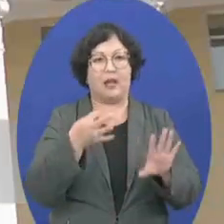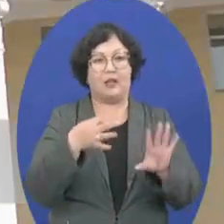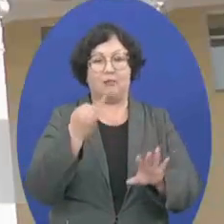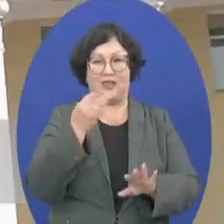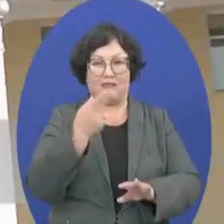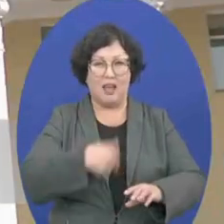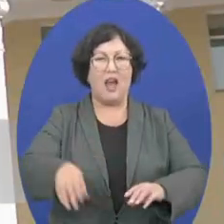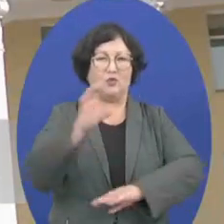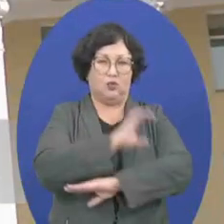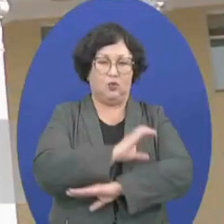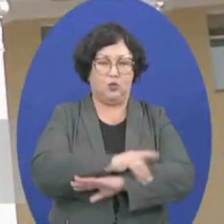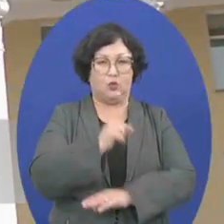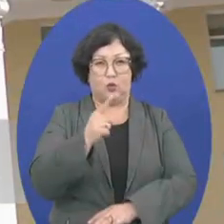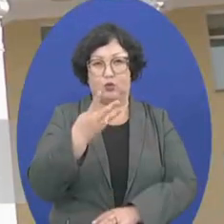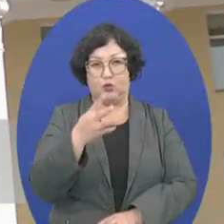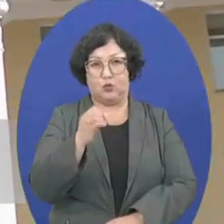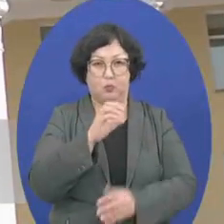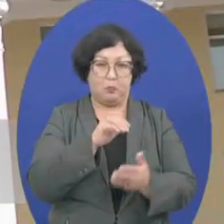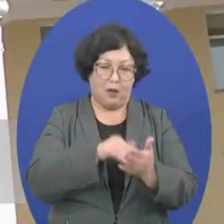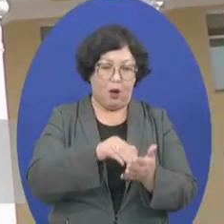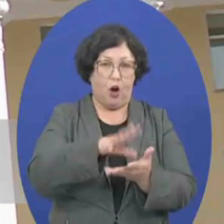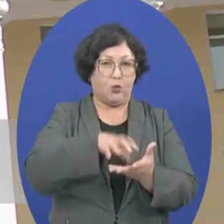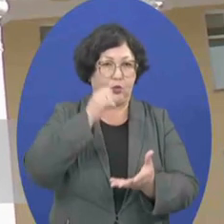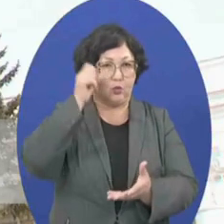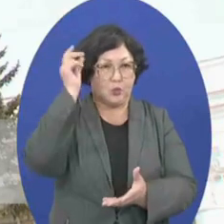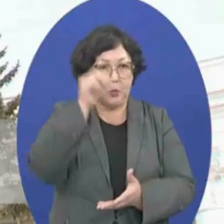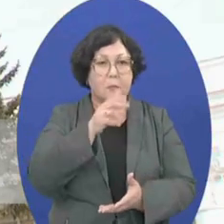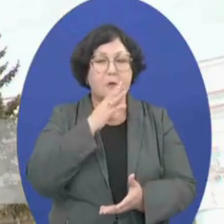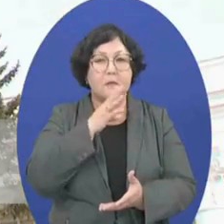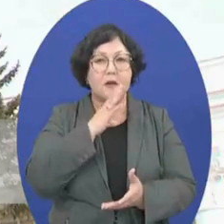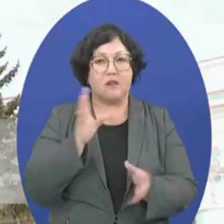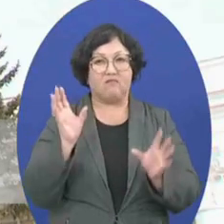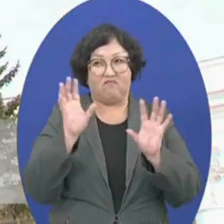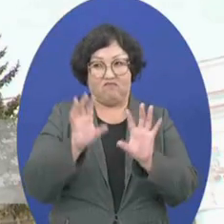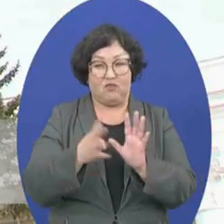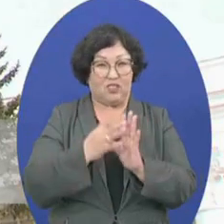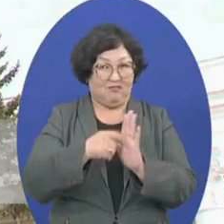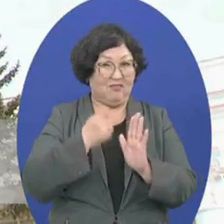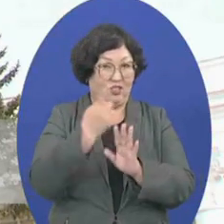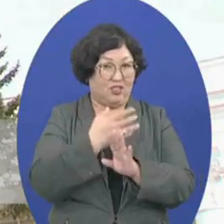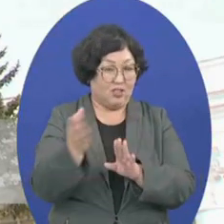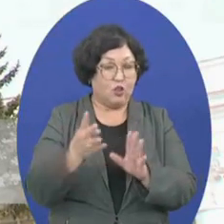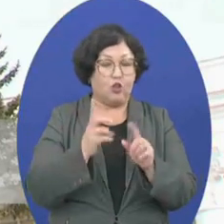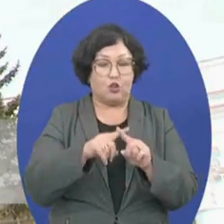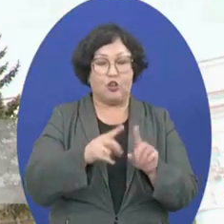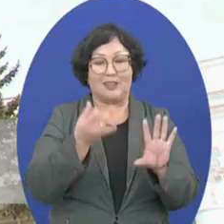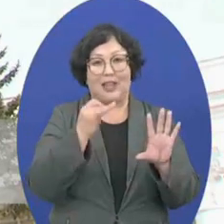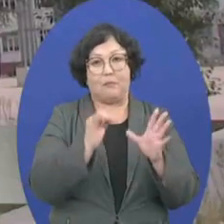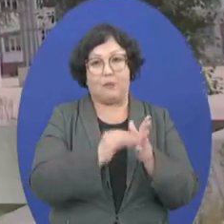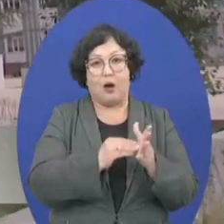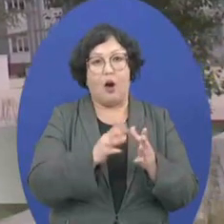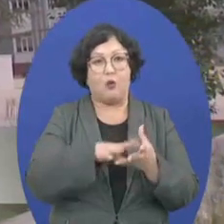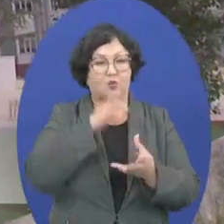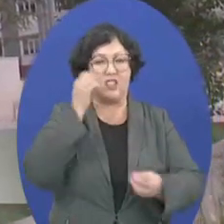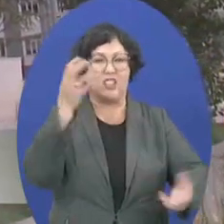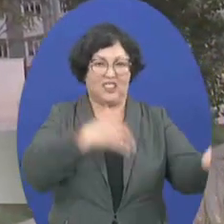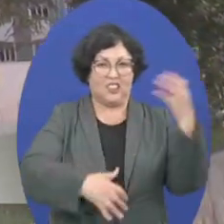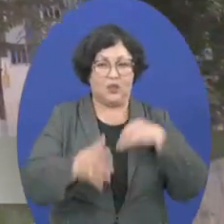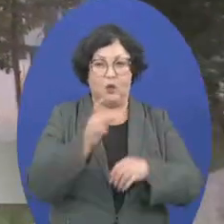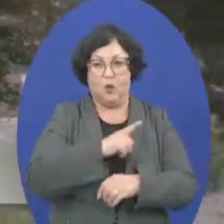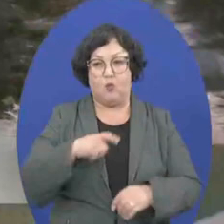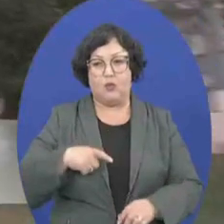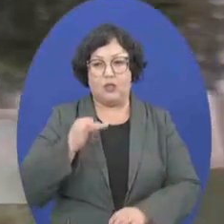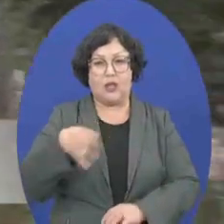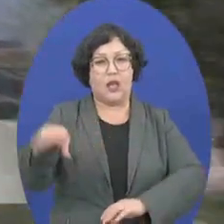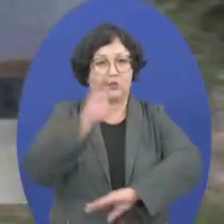байна. Энэ хичээлийн жил 140 мянган гаруй оюутан суралцсан. Үүнд хөдөө орон нутгаас 70 мянган гаруй оюутан ирэх юм байна. Хувийн ихтэй